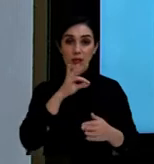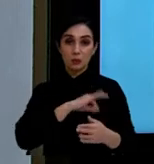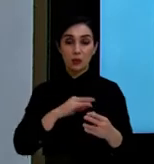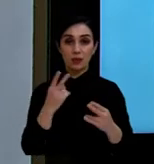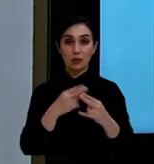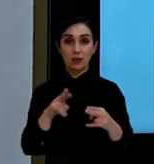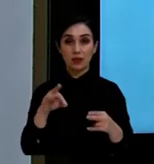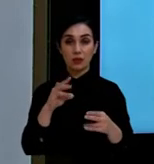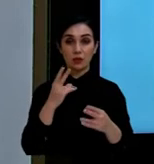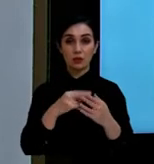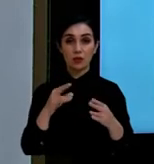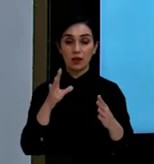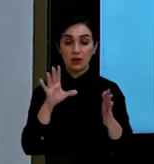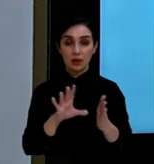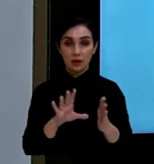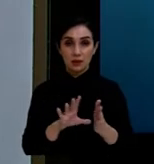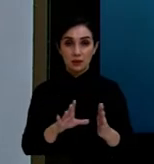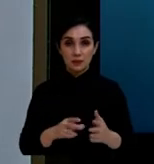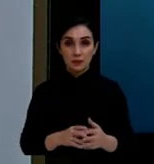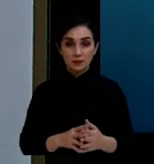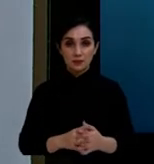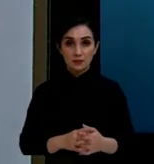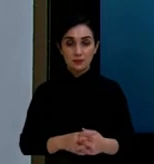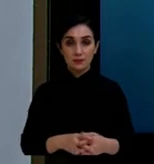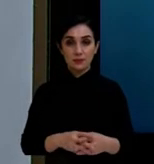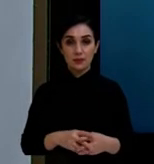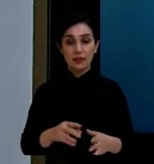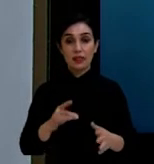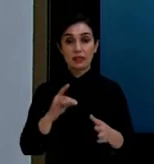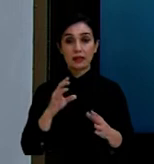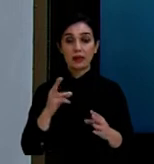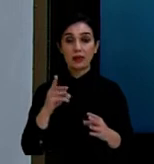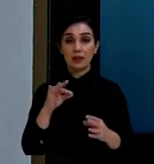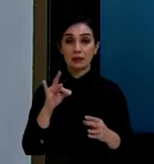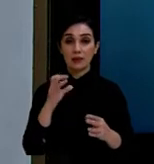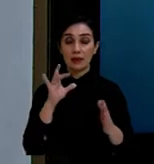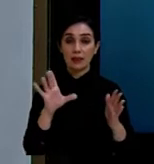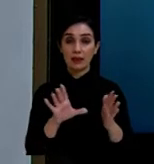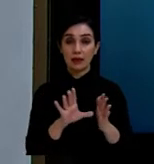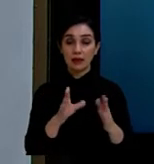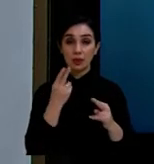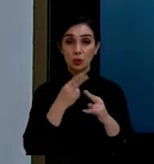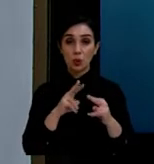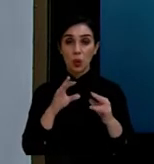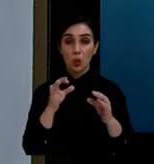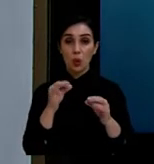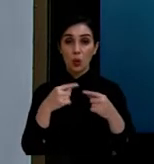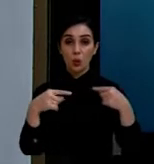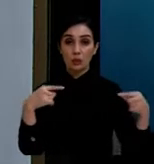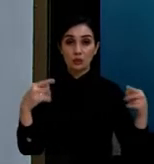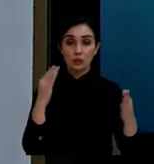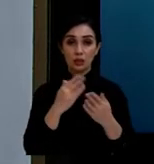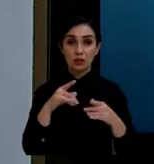использовании ядерной энергии». Итак, ядерная энергетика – это отрасль